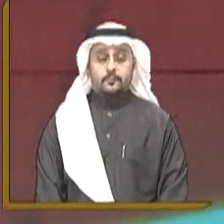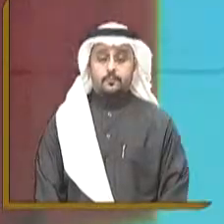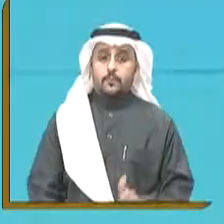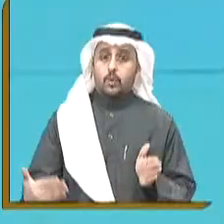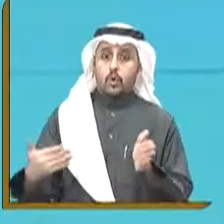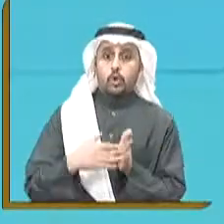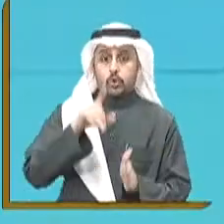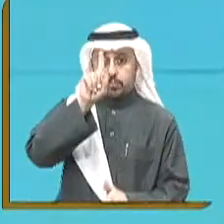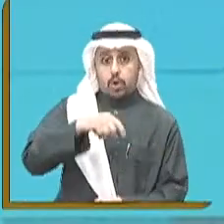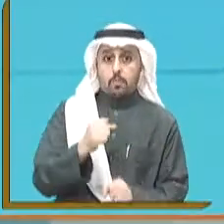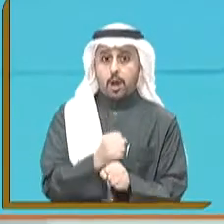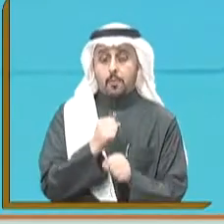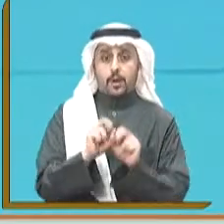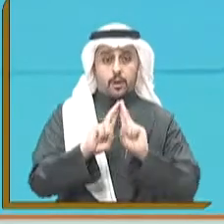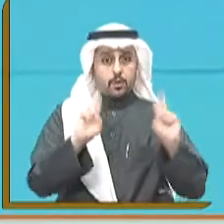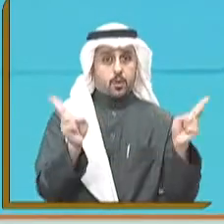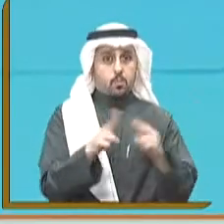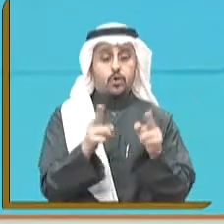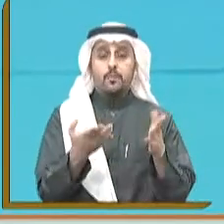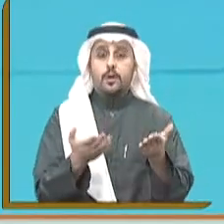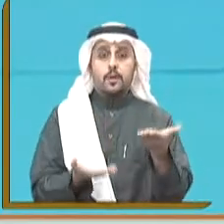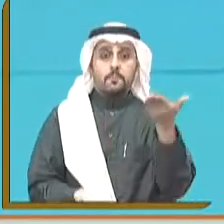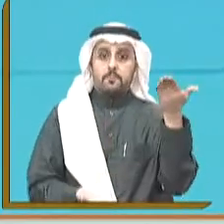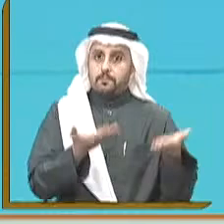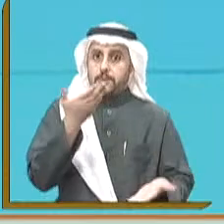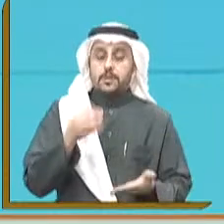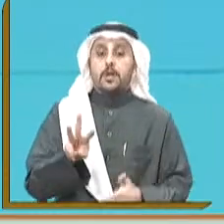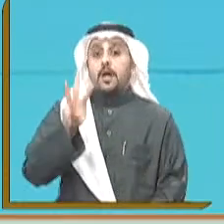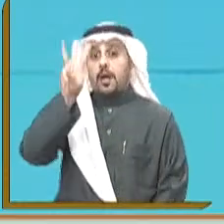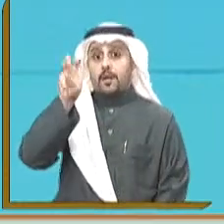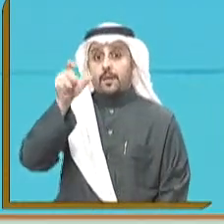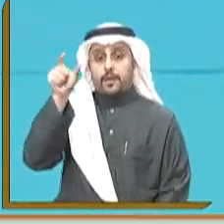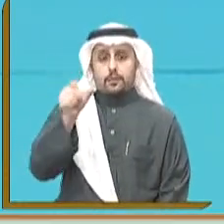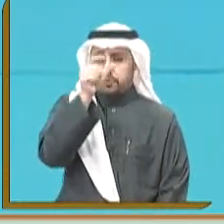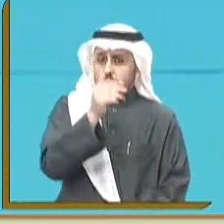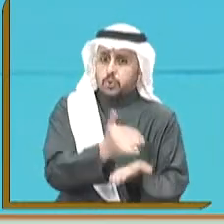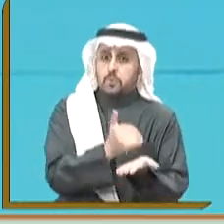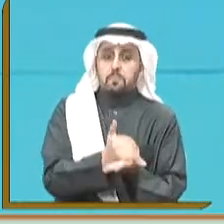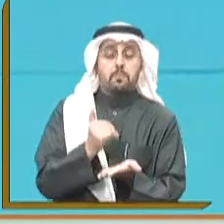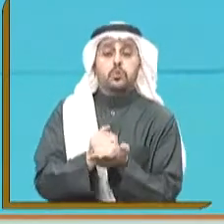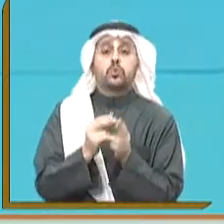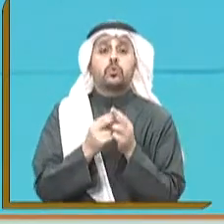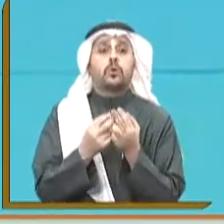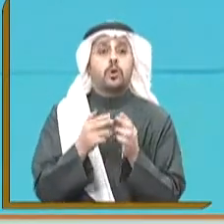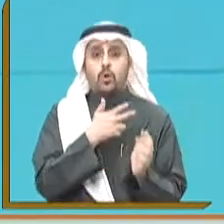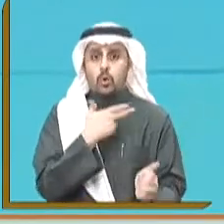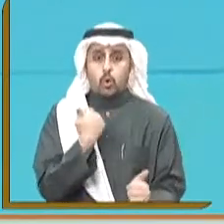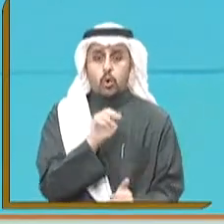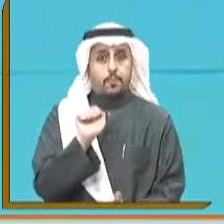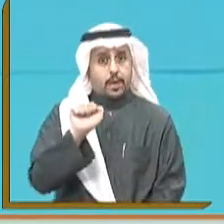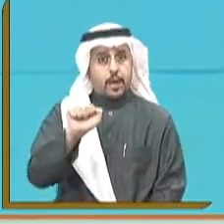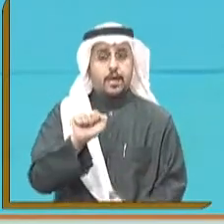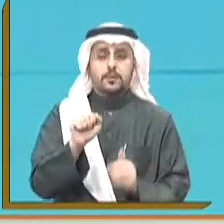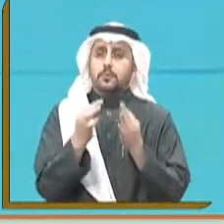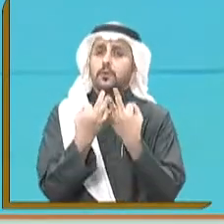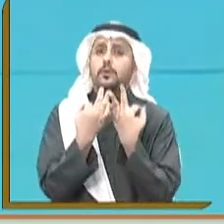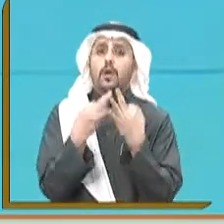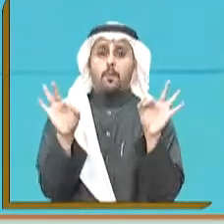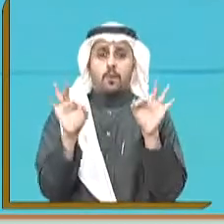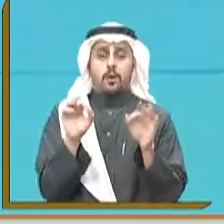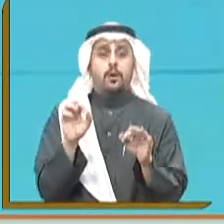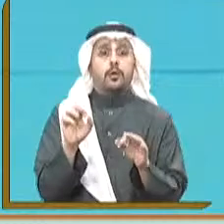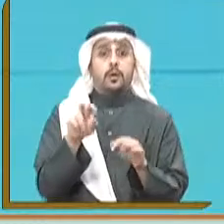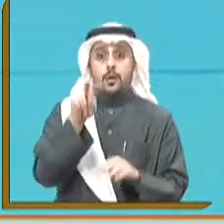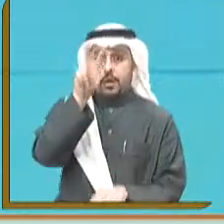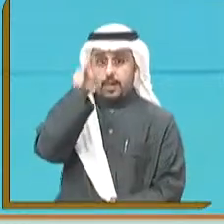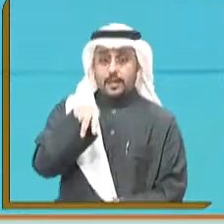اختتمت أعمال ملتقى الميزانية بعد مشاركة 30 متحدثا من المسؤولين من القطاعين الحكومي والخاص، استعرضوا خلال 11